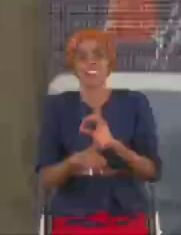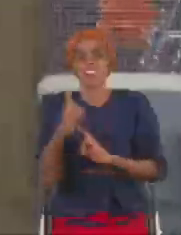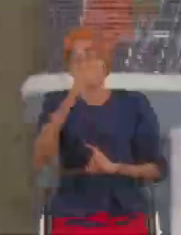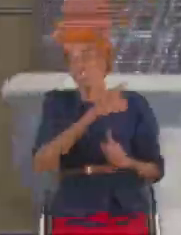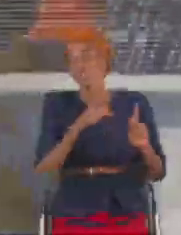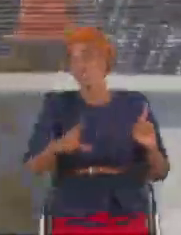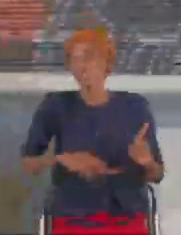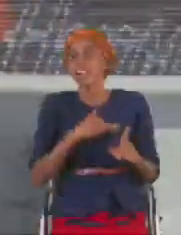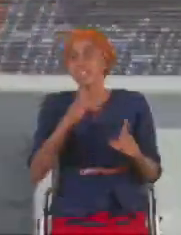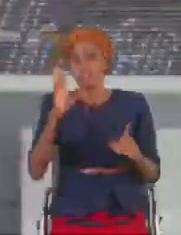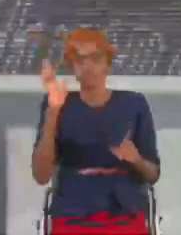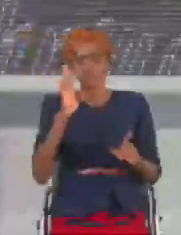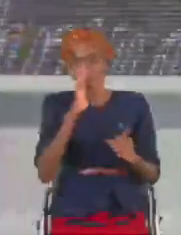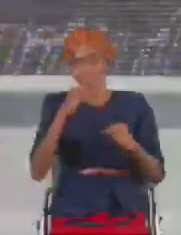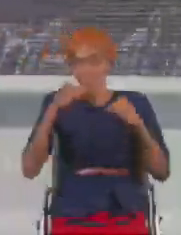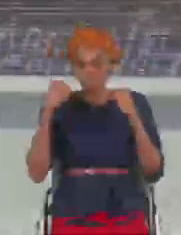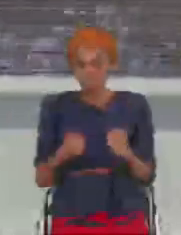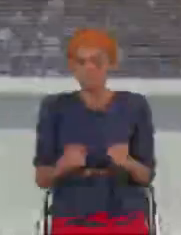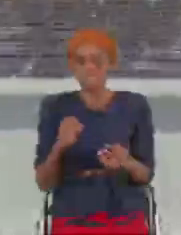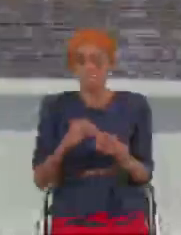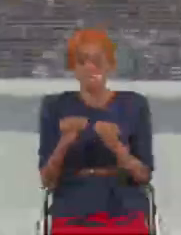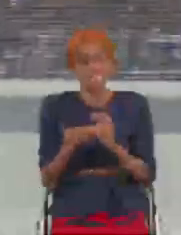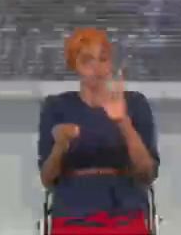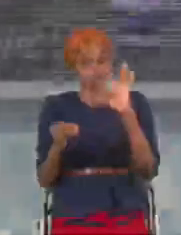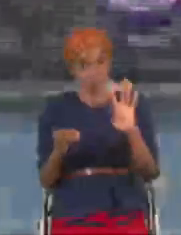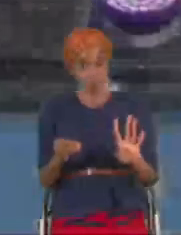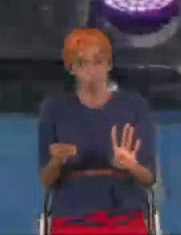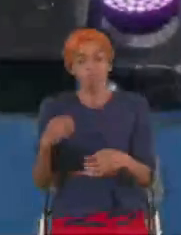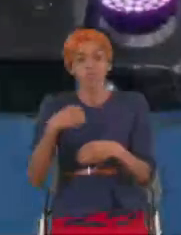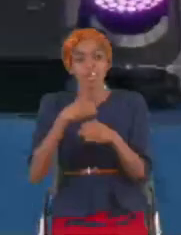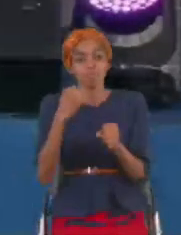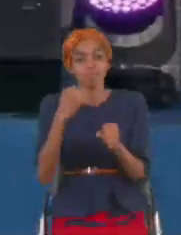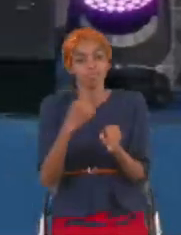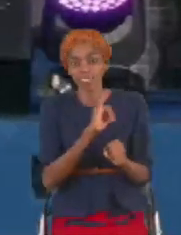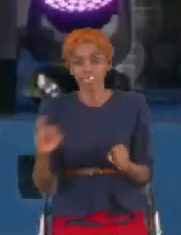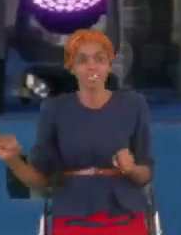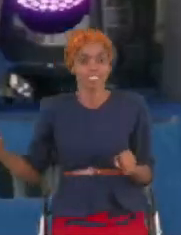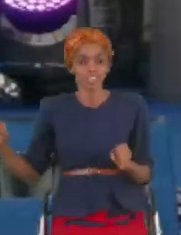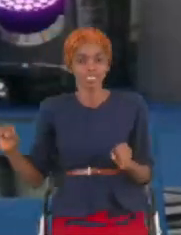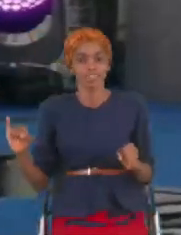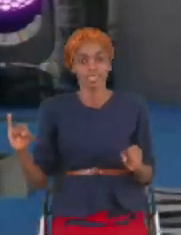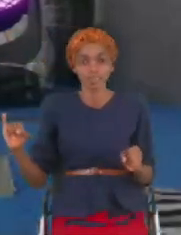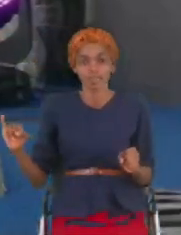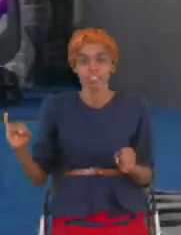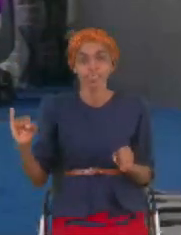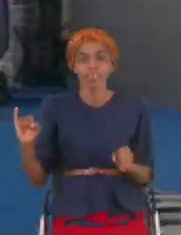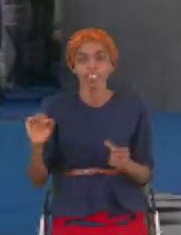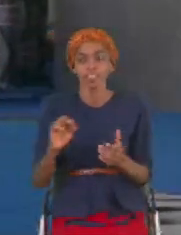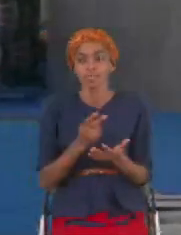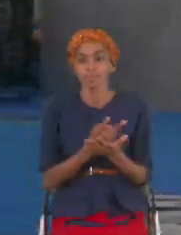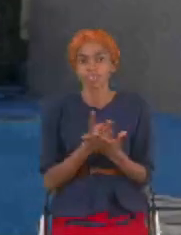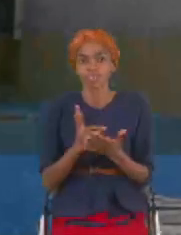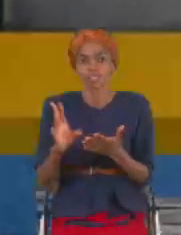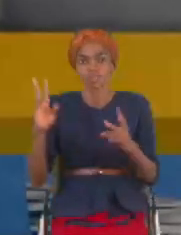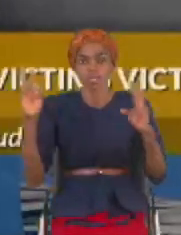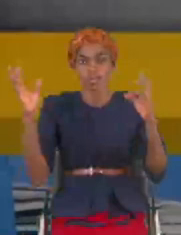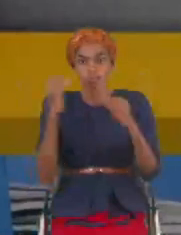seigneur tu seras fort 4ème en iran les victimes à la victime